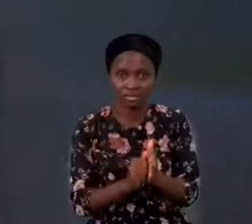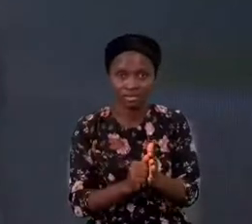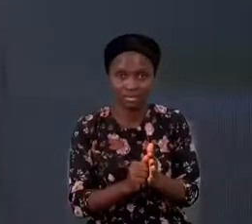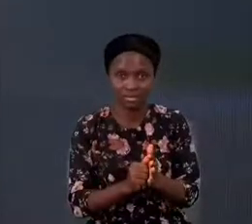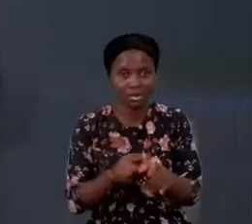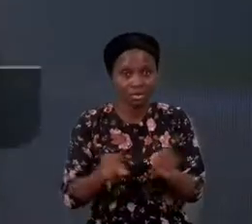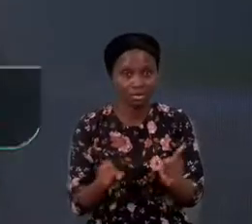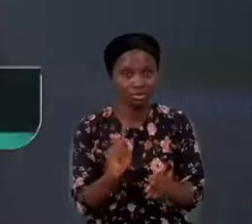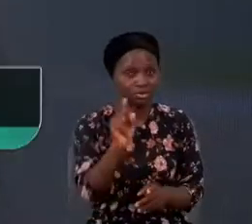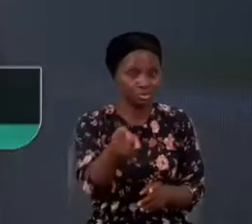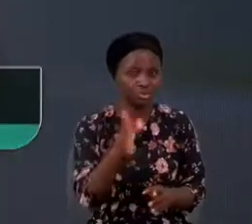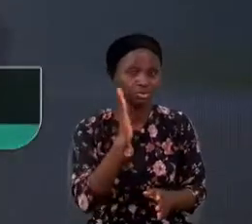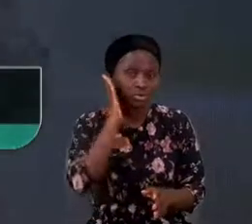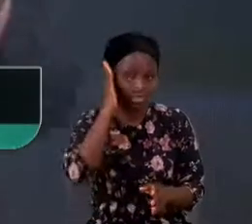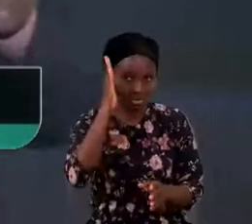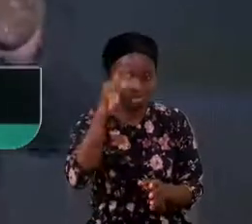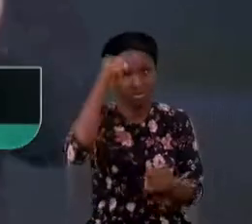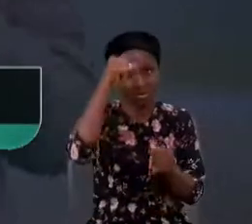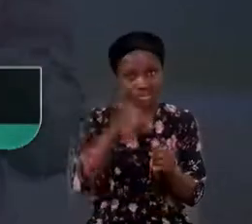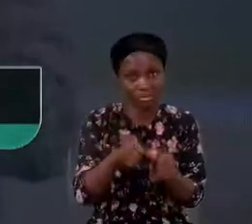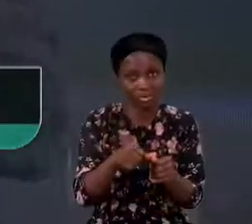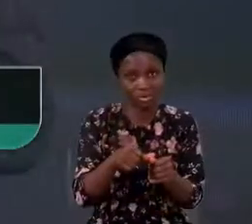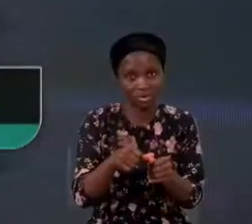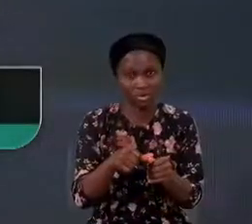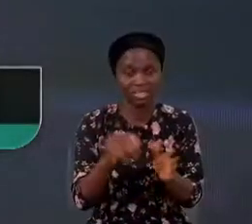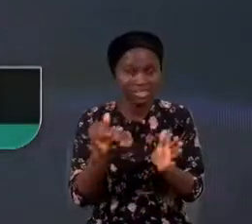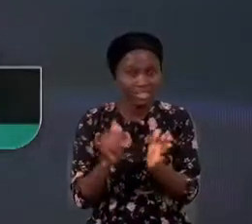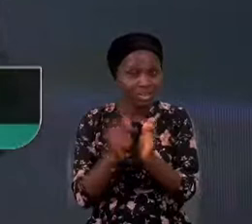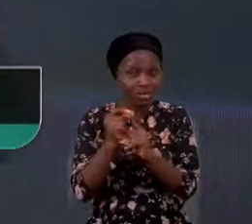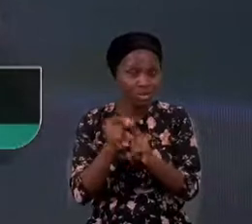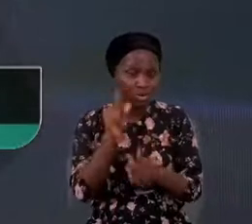Cela veut dire, toi, souviens-toi.